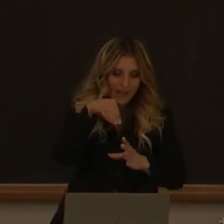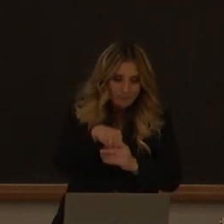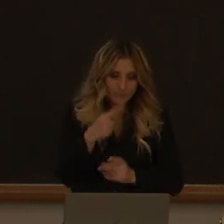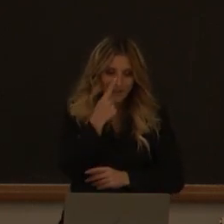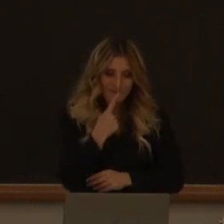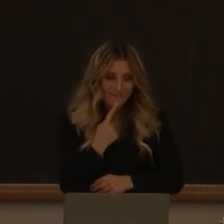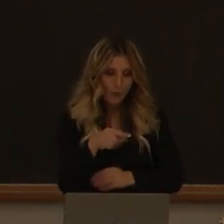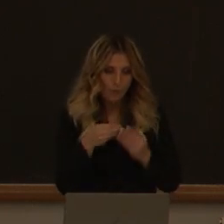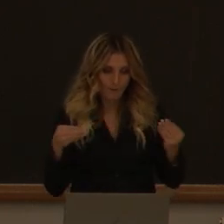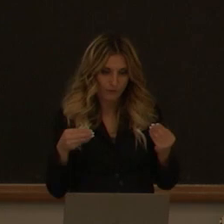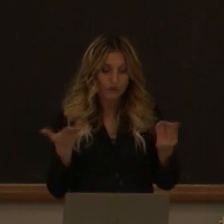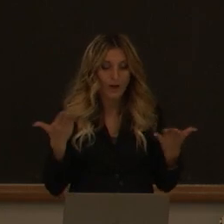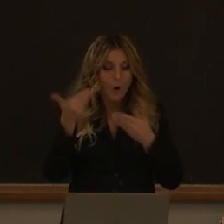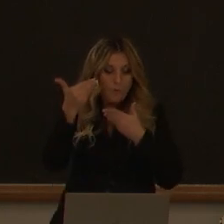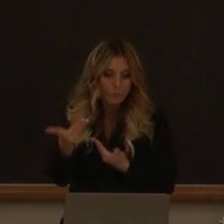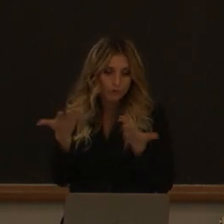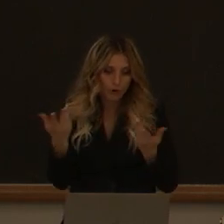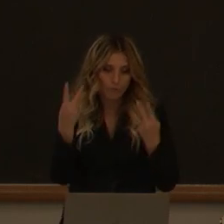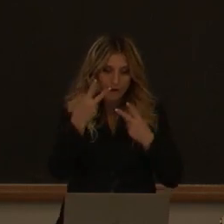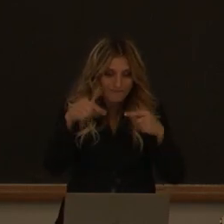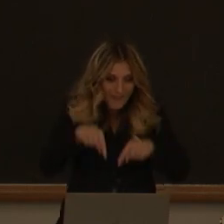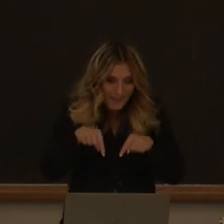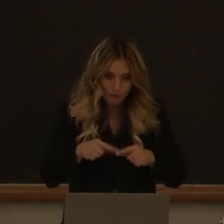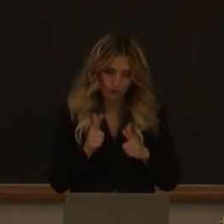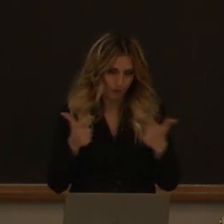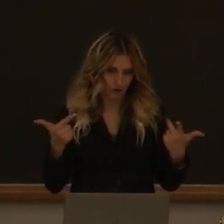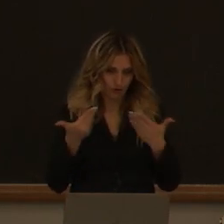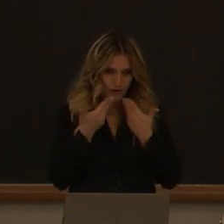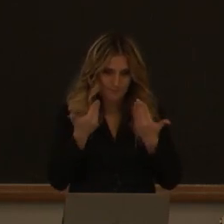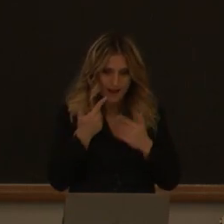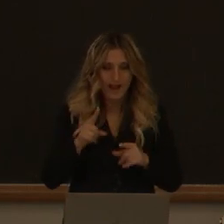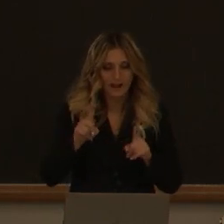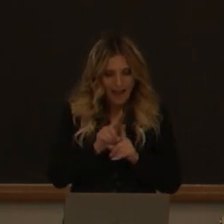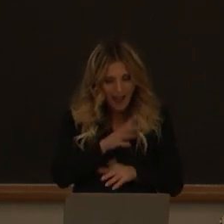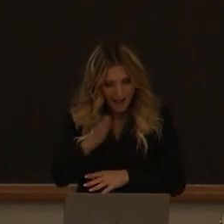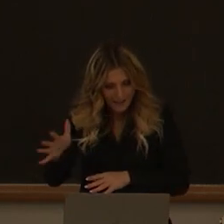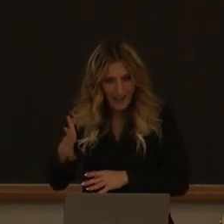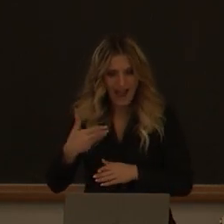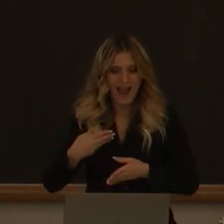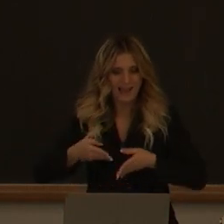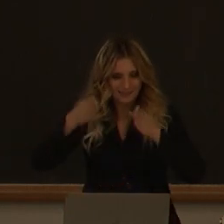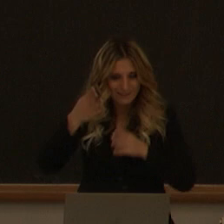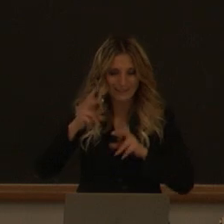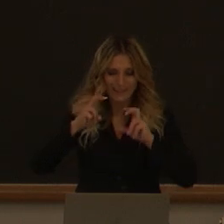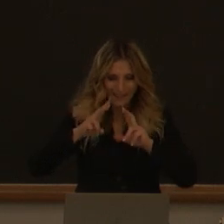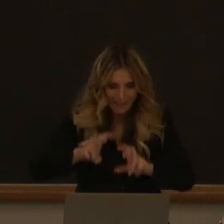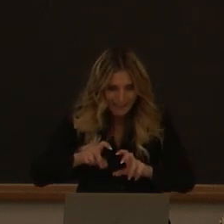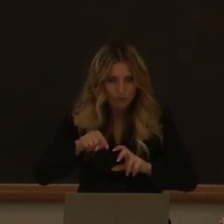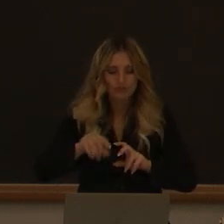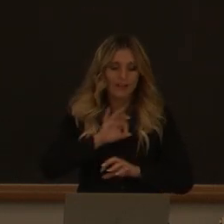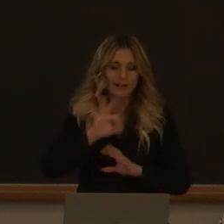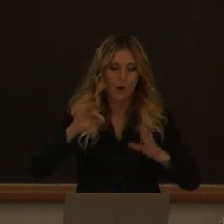professionali, ma che invece purtroppo nella realtà non lo sono, come anche enti e istituti di ricerca, ma anche, diciamo,